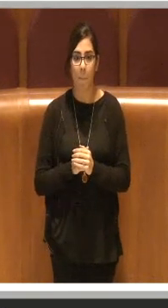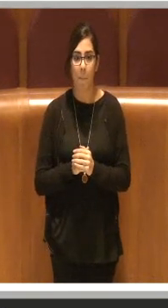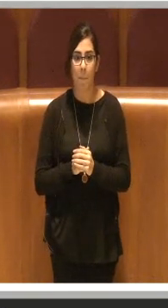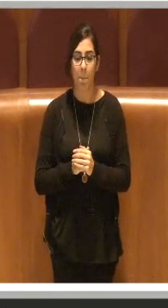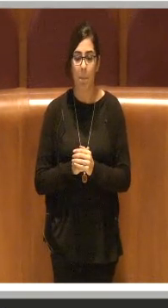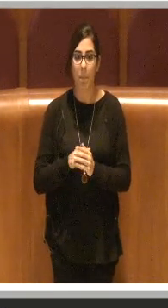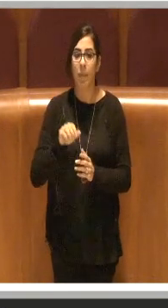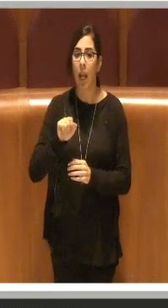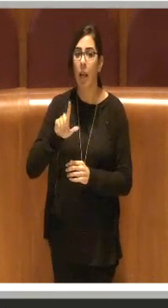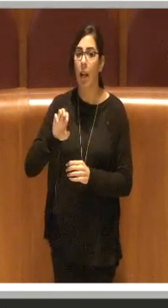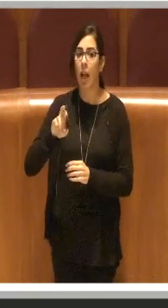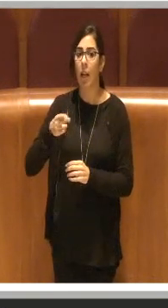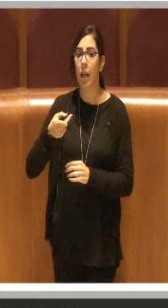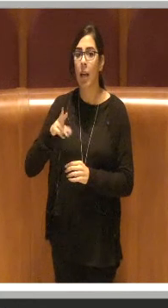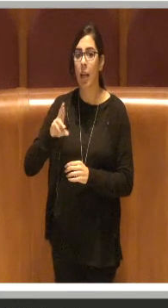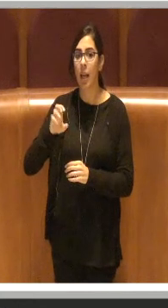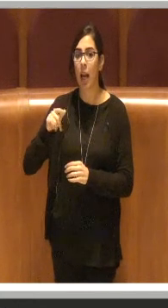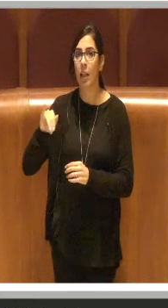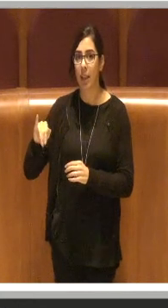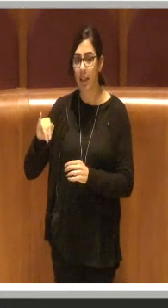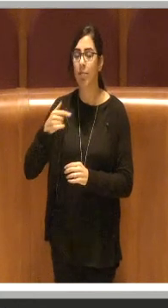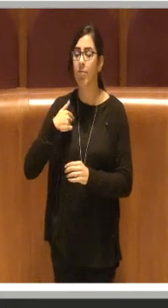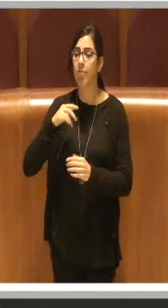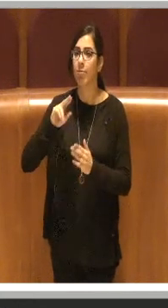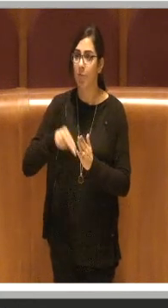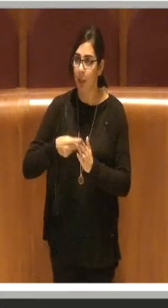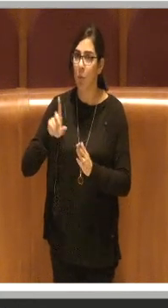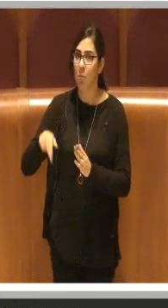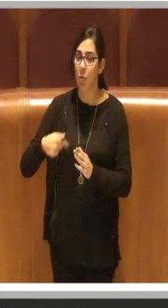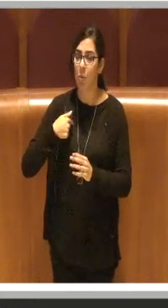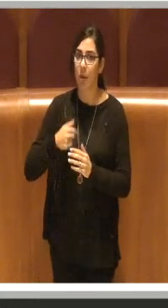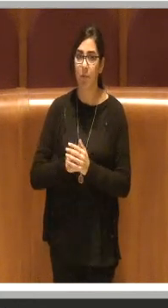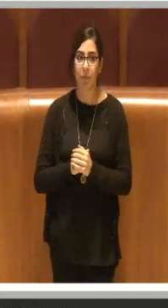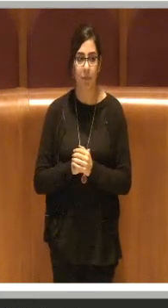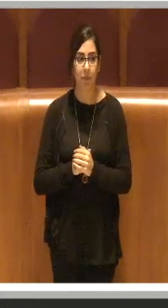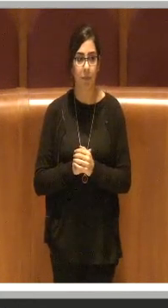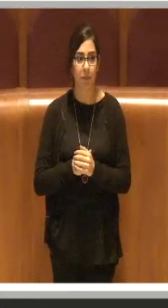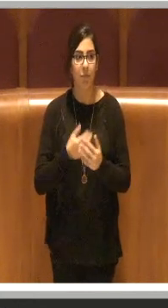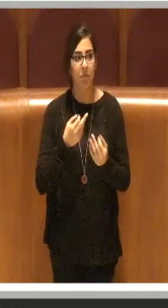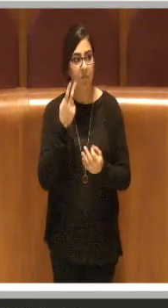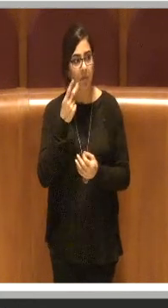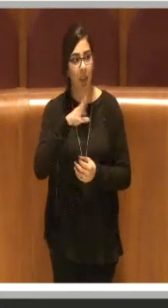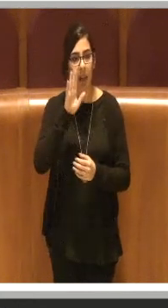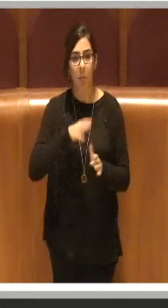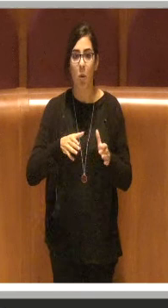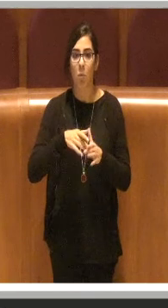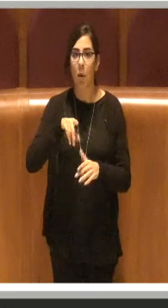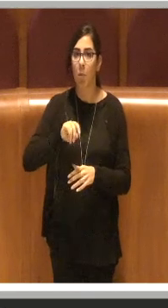Allegretti, sottoscrivo la mozione a prima firma di Angelo Diario. Va bene, vedo il capogruppo Pacetti.